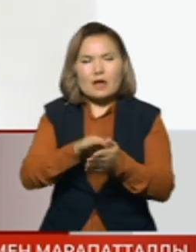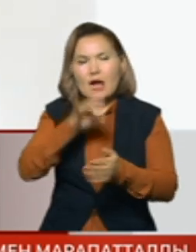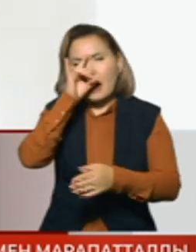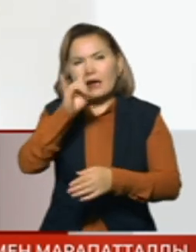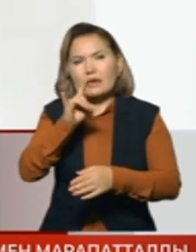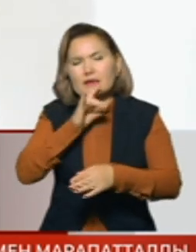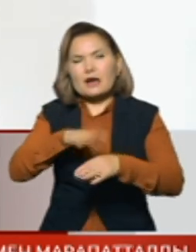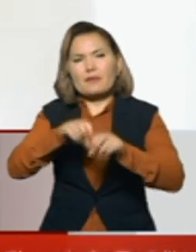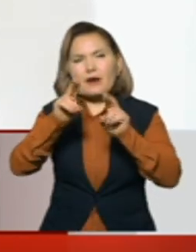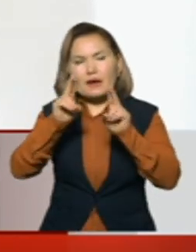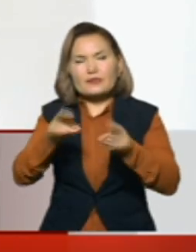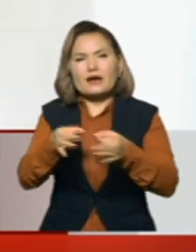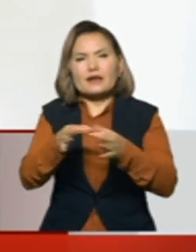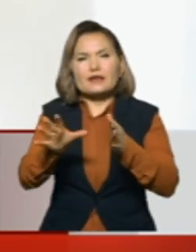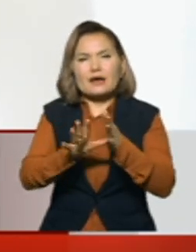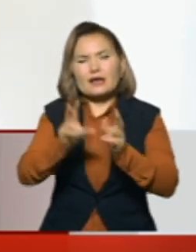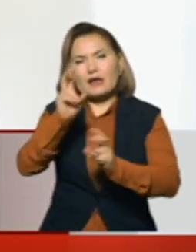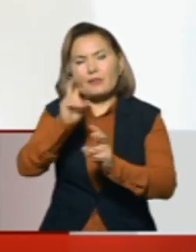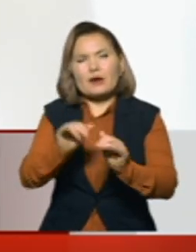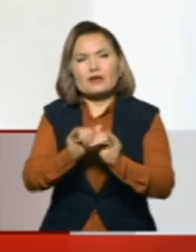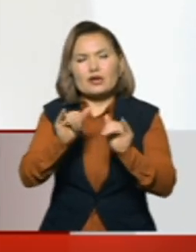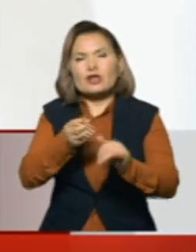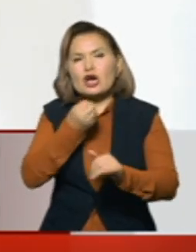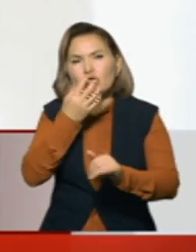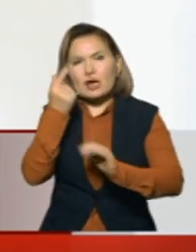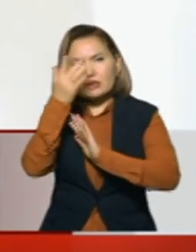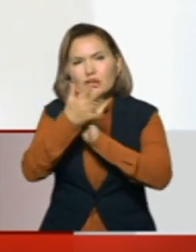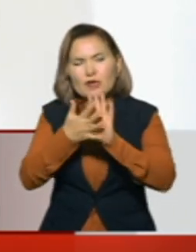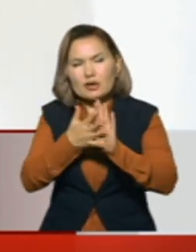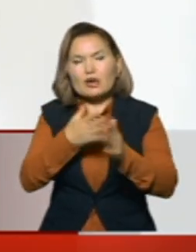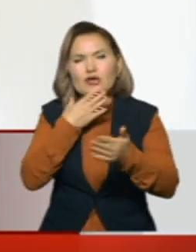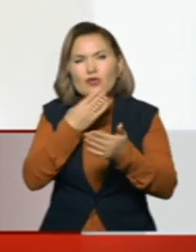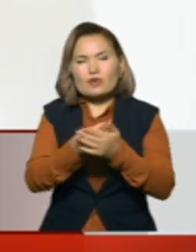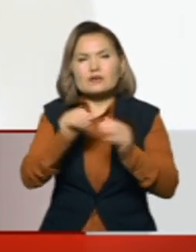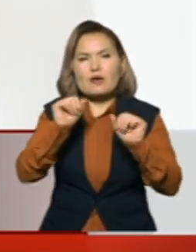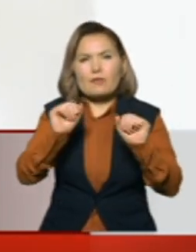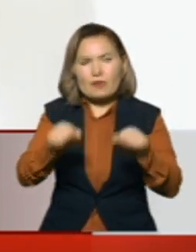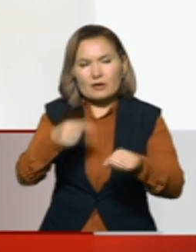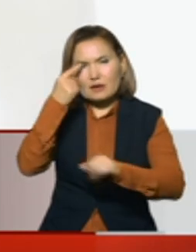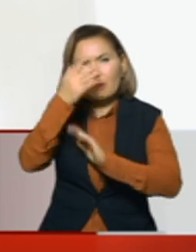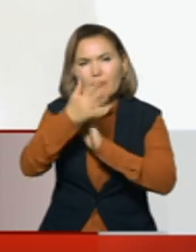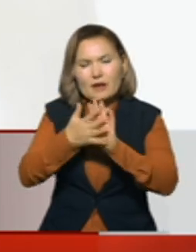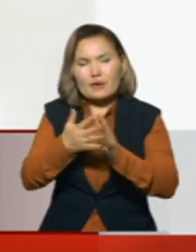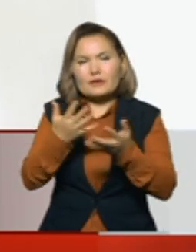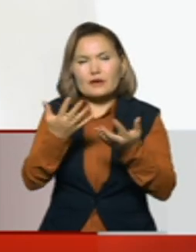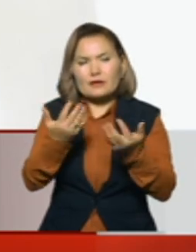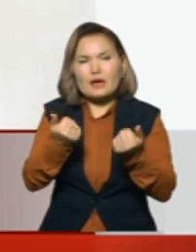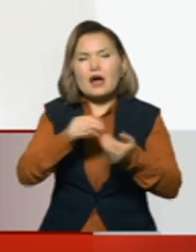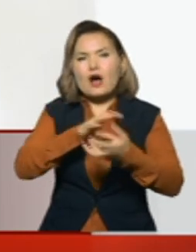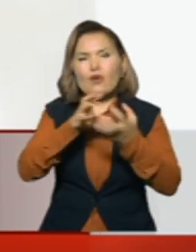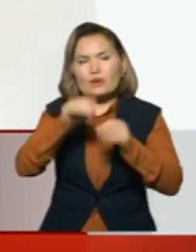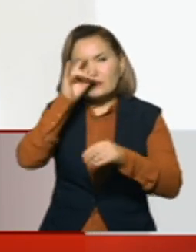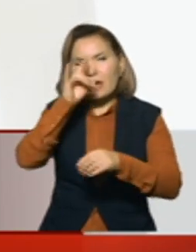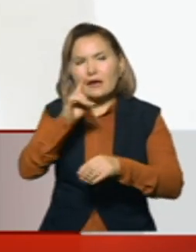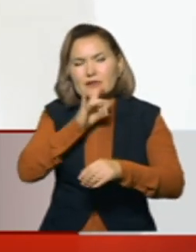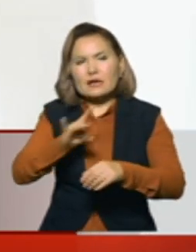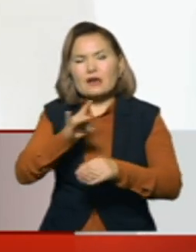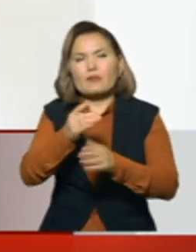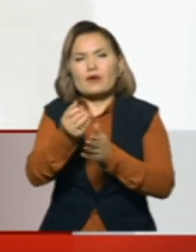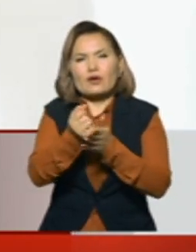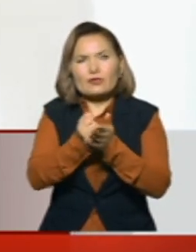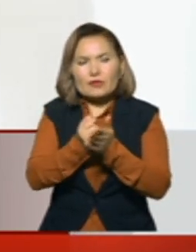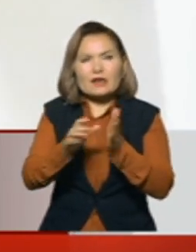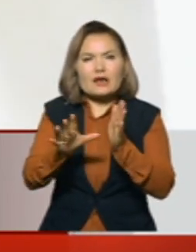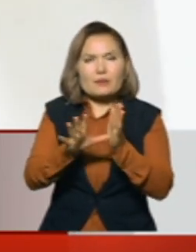Қазақстанның мамандары ядролық энергетика саласын жақсы түсінеді және өз мүмкіндіктерін біледі. Мұны мен бұл елге іссапар кезінде байқағам.